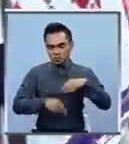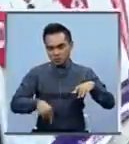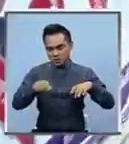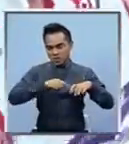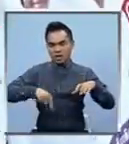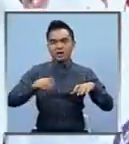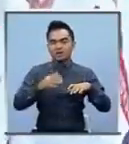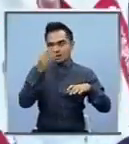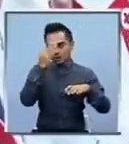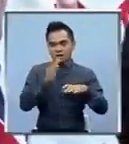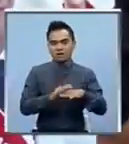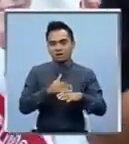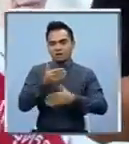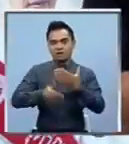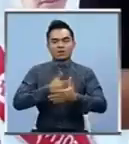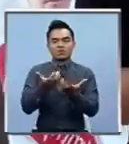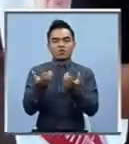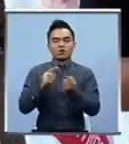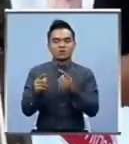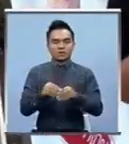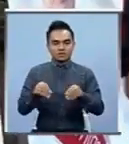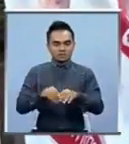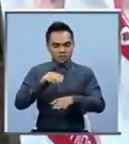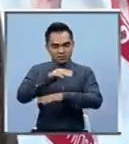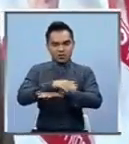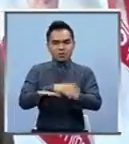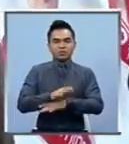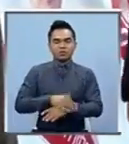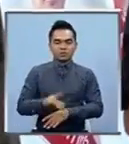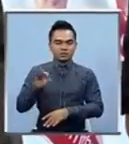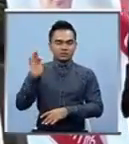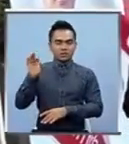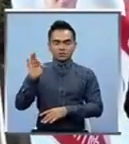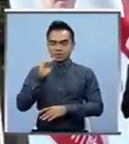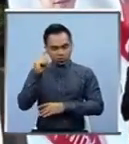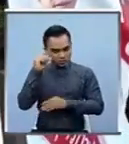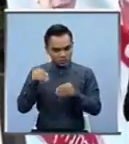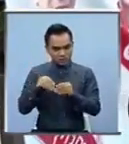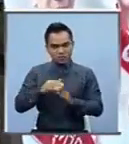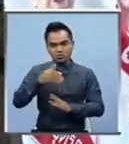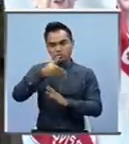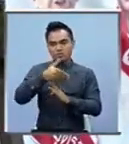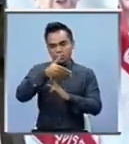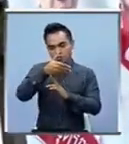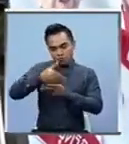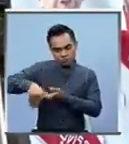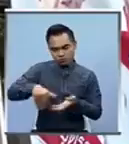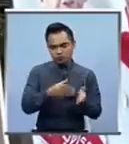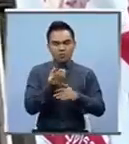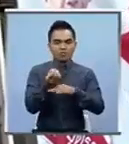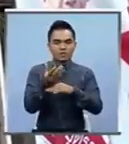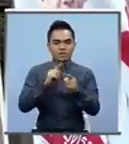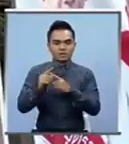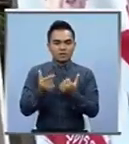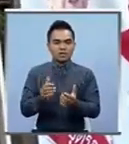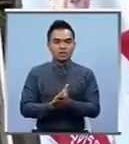างสินค้ามาบุญคลองไปจนถึงบริเวณแยกพุทธมณฑลสาย4ที่จะสามารถออกไปทางเส้นเพชรเกษมได้นอกจากนี้นะครับก็จะยังมีป้ายรถโดยสารประ